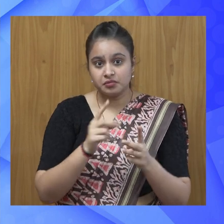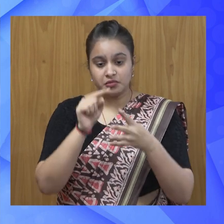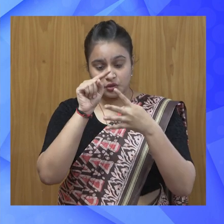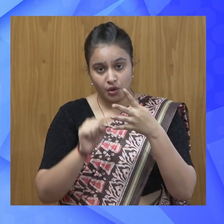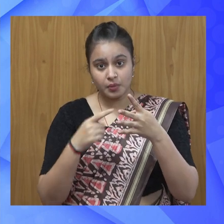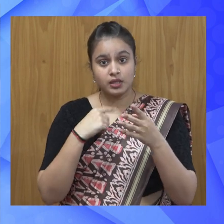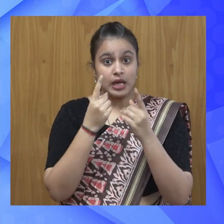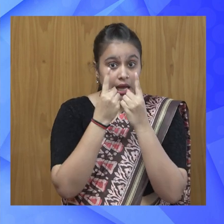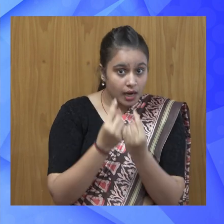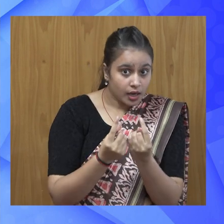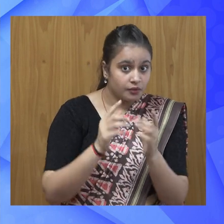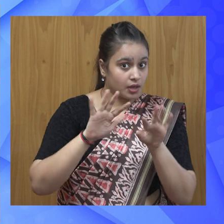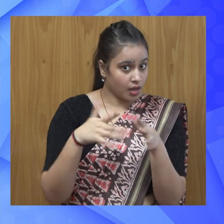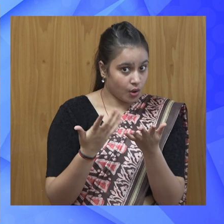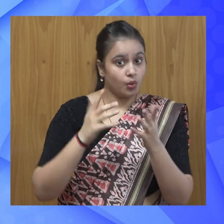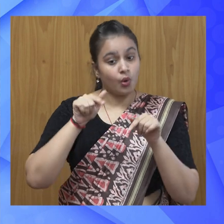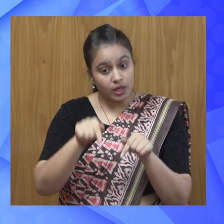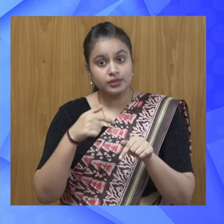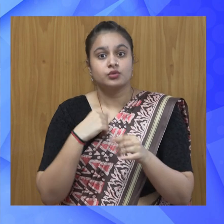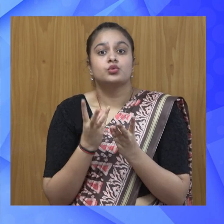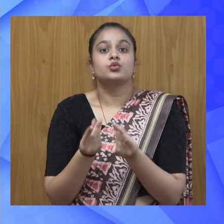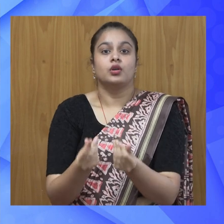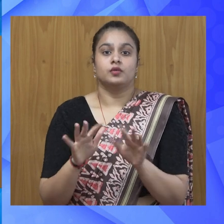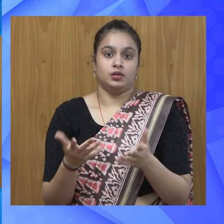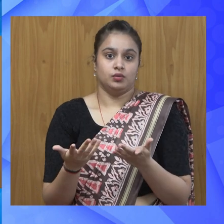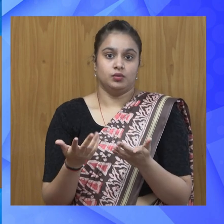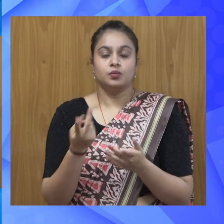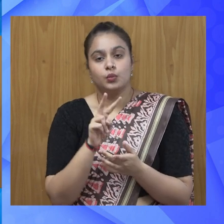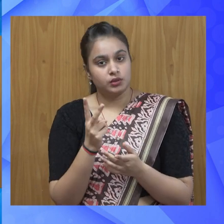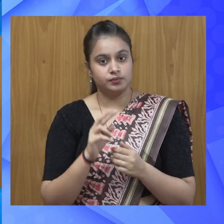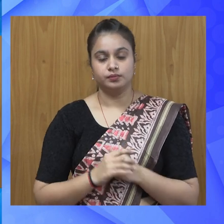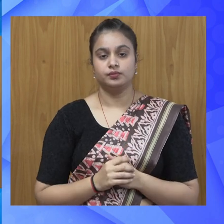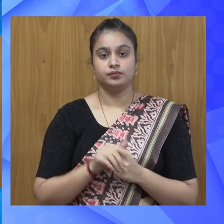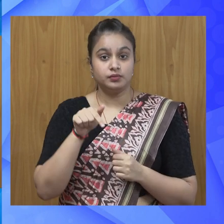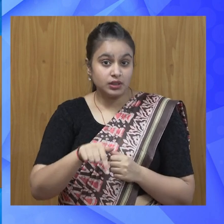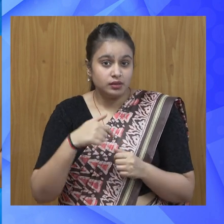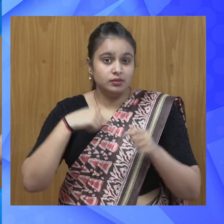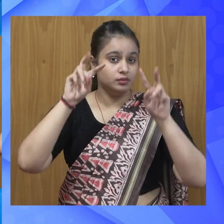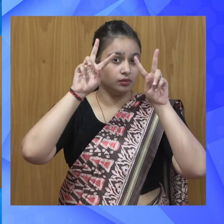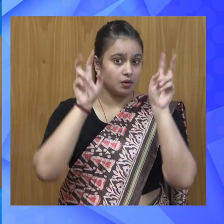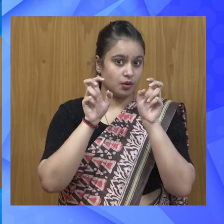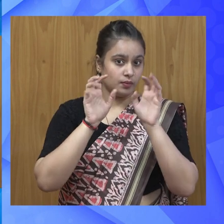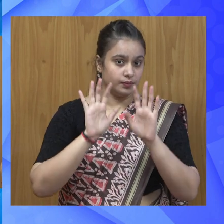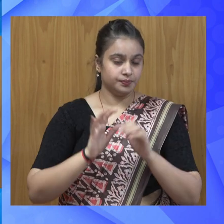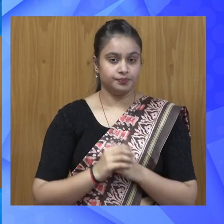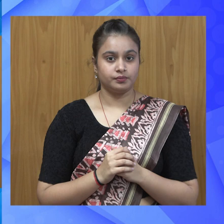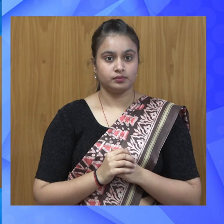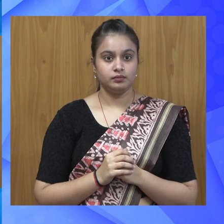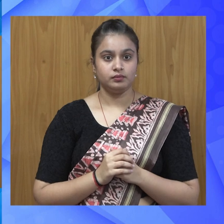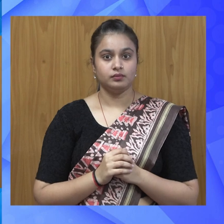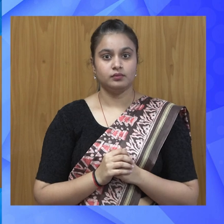कैसे पहचाने और कैसे उसकी रोकथाम करें, क्योंकि ये विषय है और हम अगले